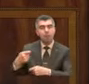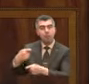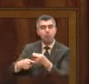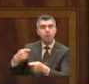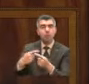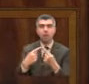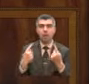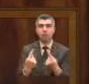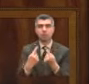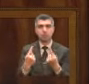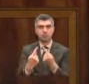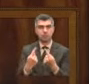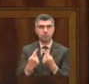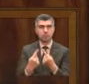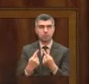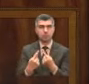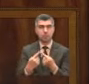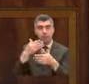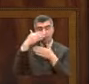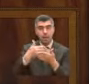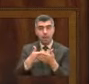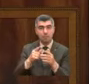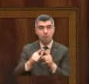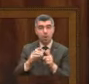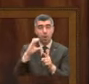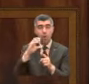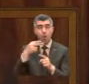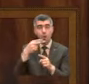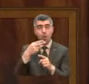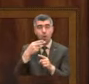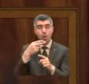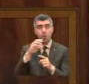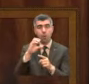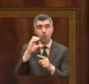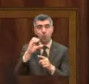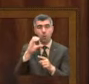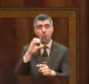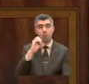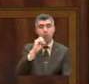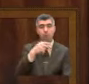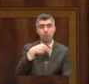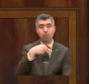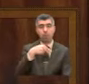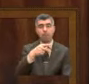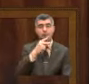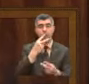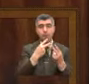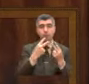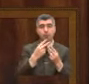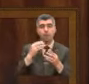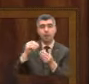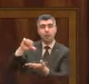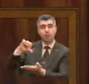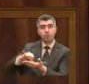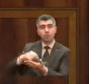يسيء، لانه بلادنا استضفت المؤتمر ديال كوب 22 بمراكش واللي في الحقيقه اجمعت كل المنظمات واجمع كل الدول على